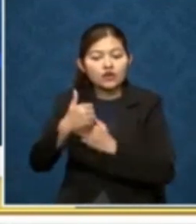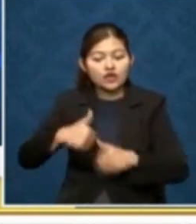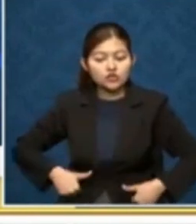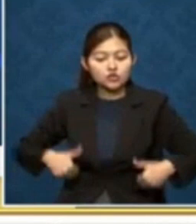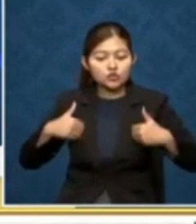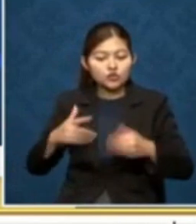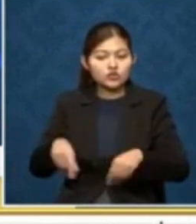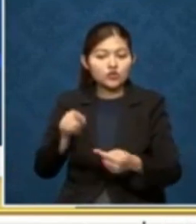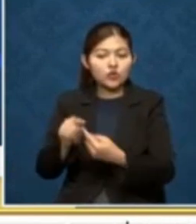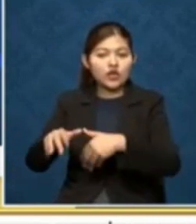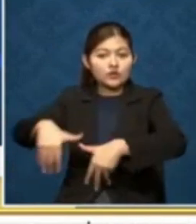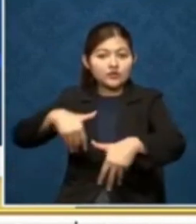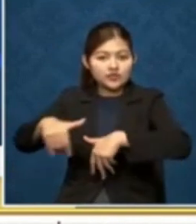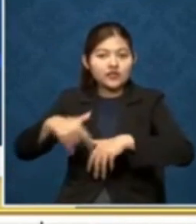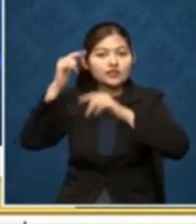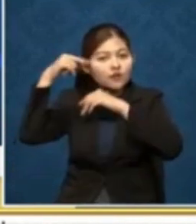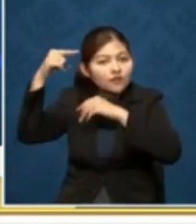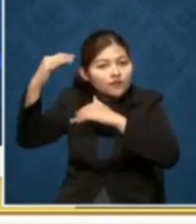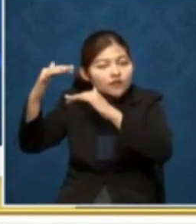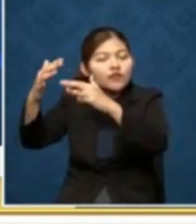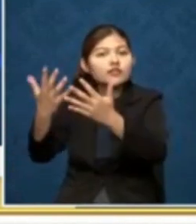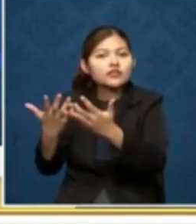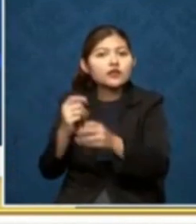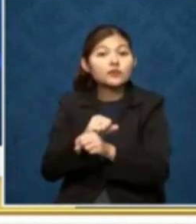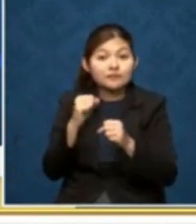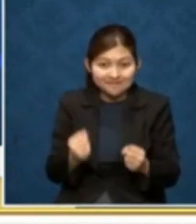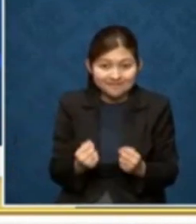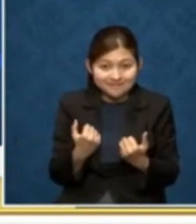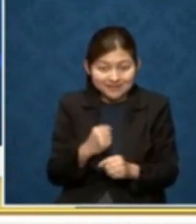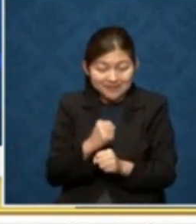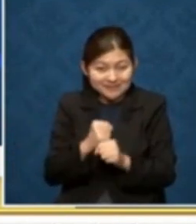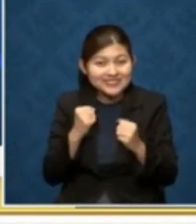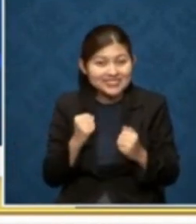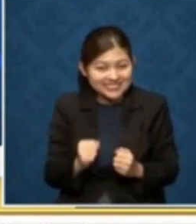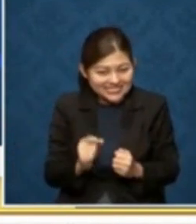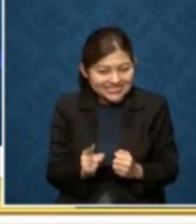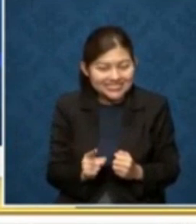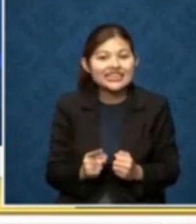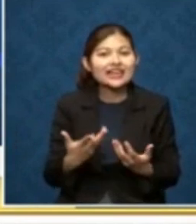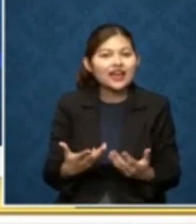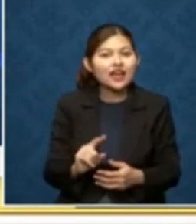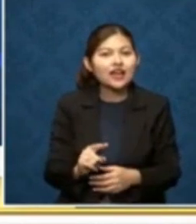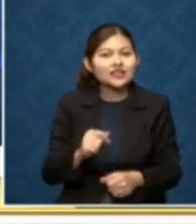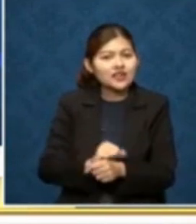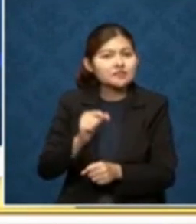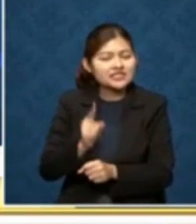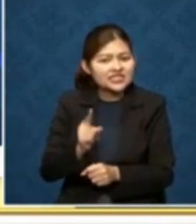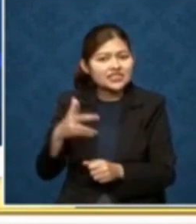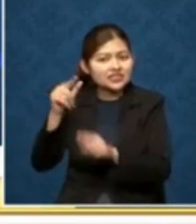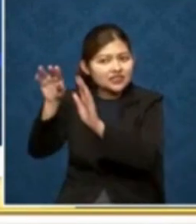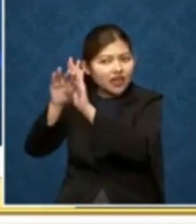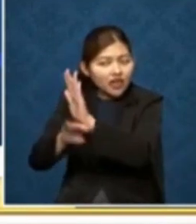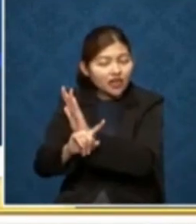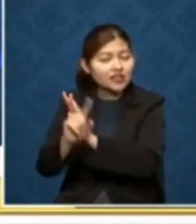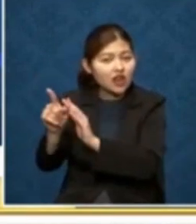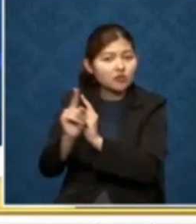ชีวิตสู่ประชาชนนี่คือความฝันแต่ความเป็นจริงเราไม่มีทางรู้เลยค่ะว่ามันจะเป็นแบบนี้หรือไม่สิ่งแวดล้